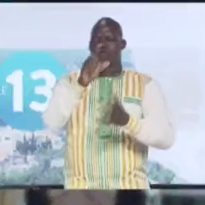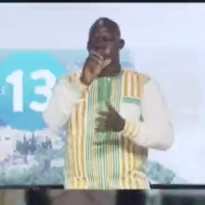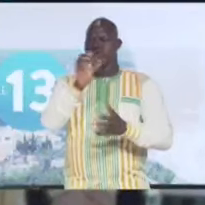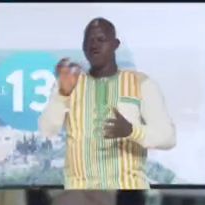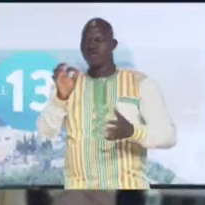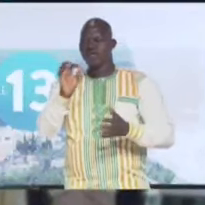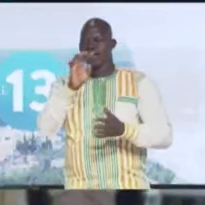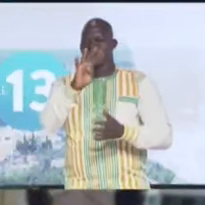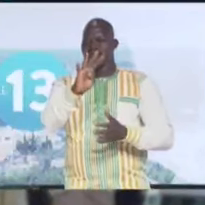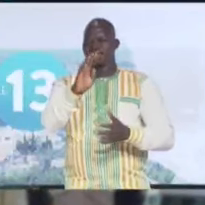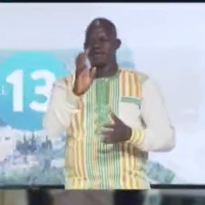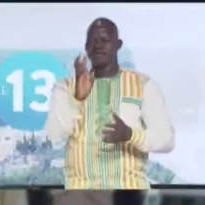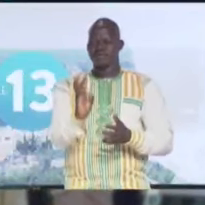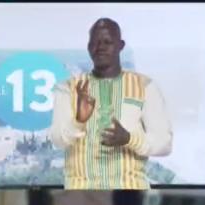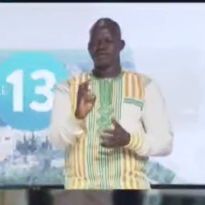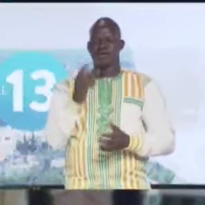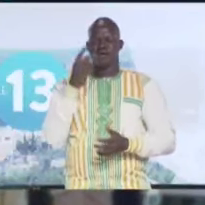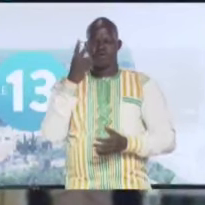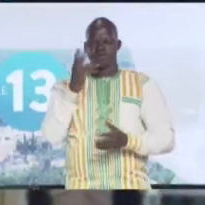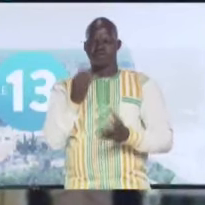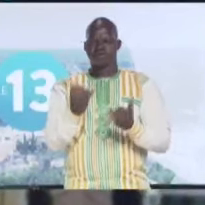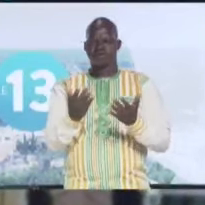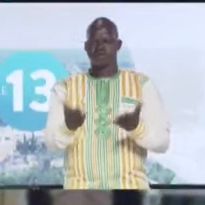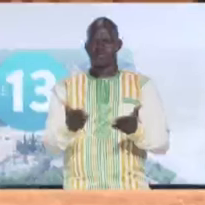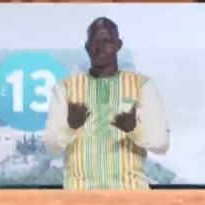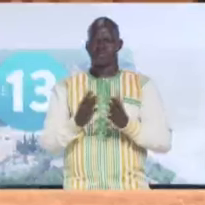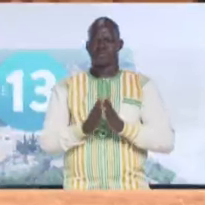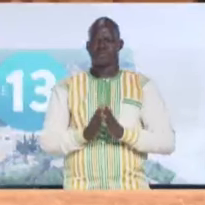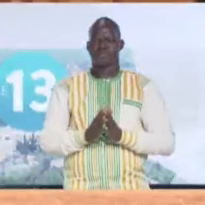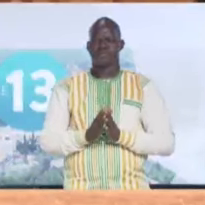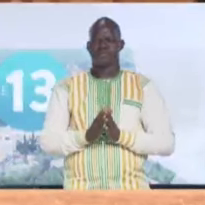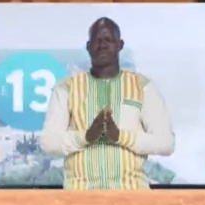cela avec Moussa Ouédraogo et Sékou Zongo.